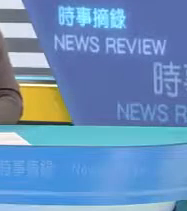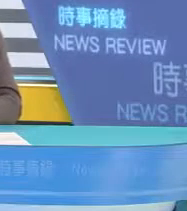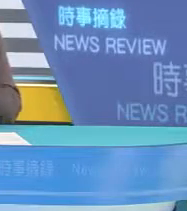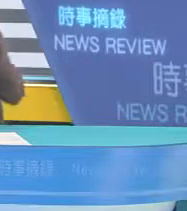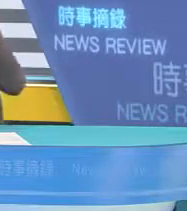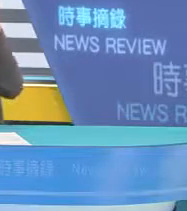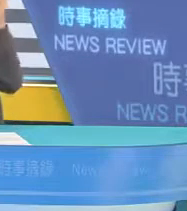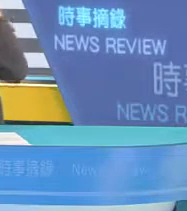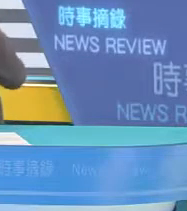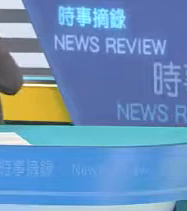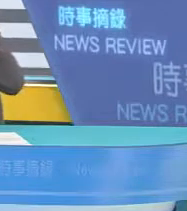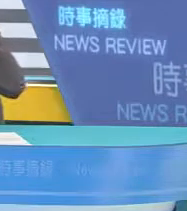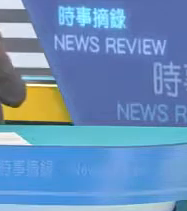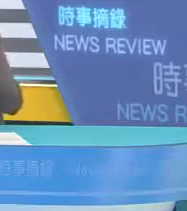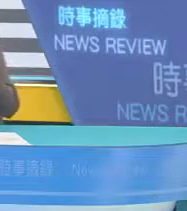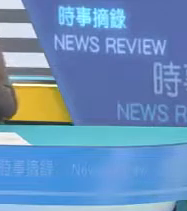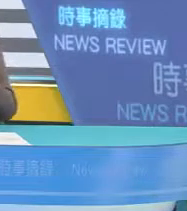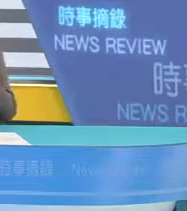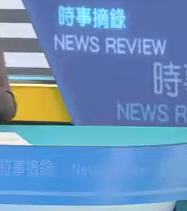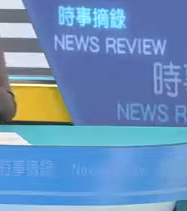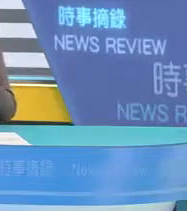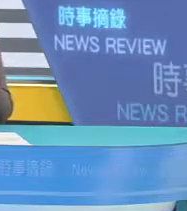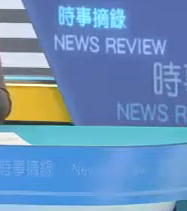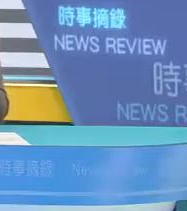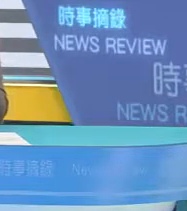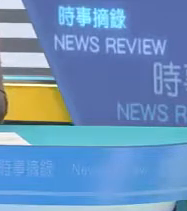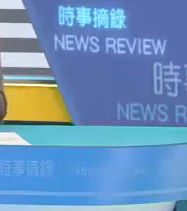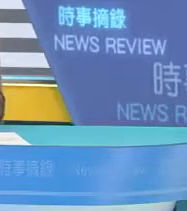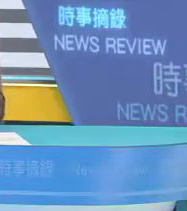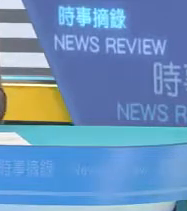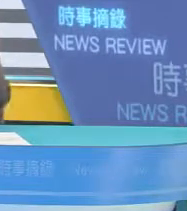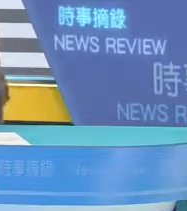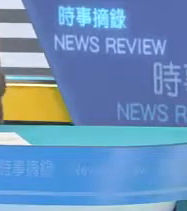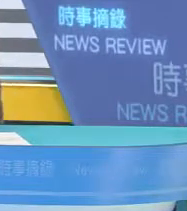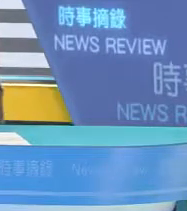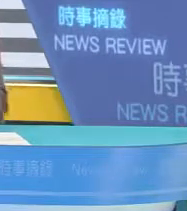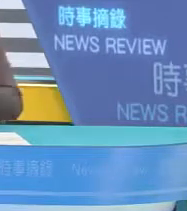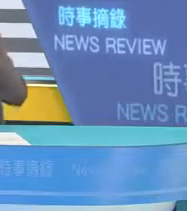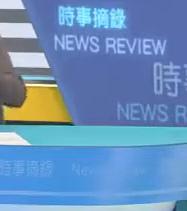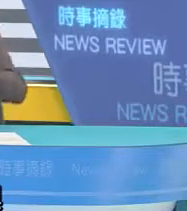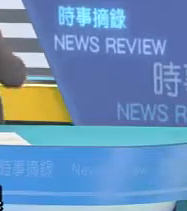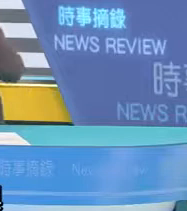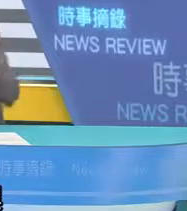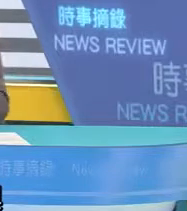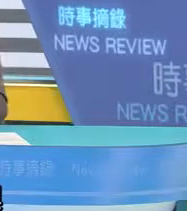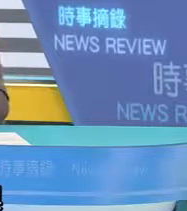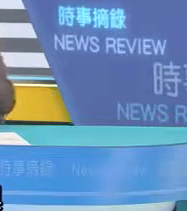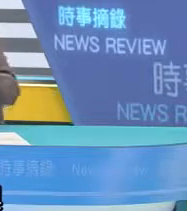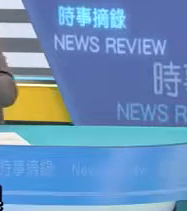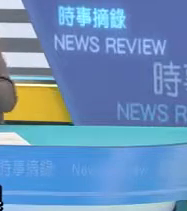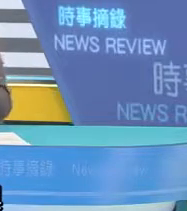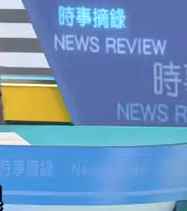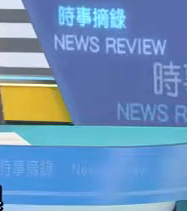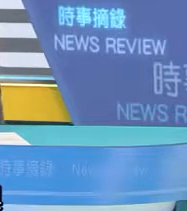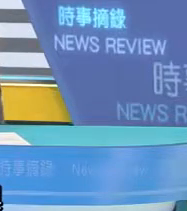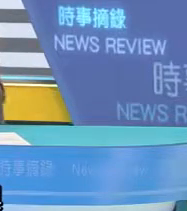超强台风山竹上星期日集港之后带来风暴潮，除了杏花邨出现严重水浸，红磡海滨广场、鲤鱼